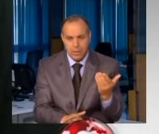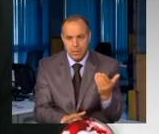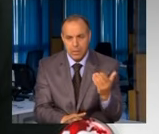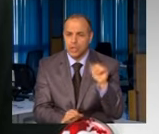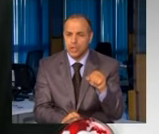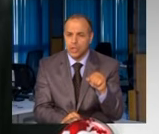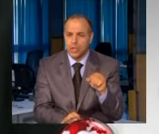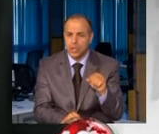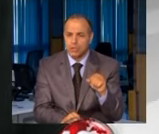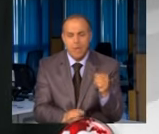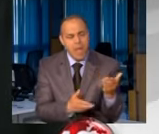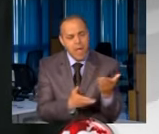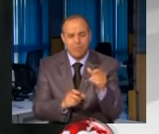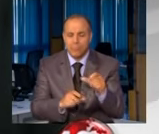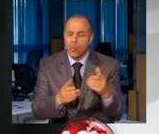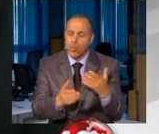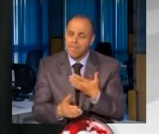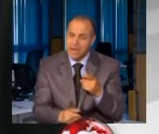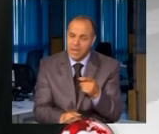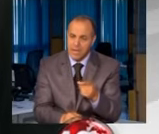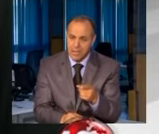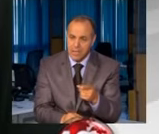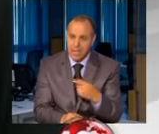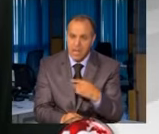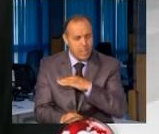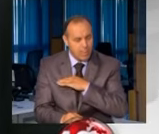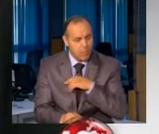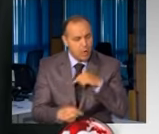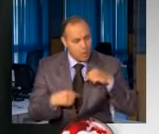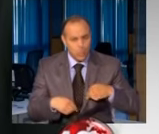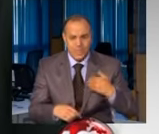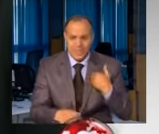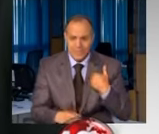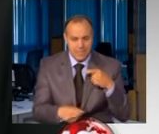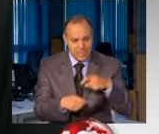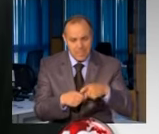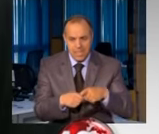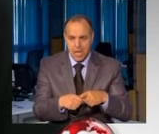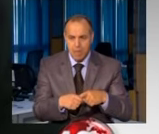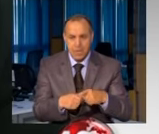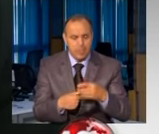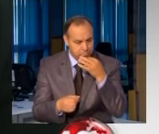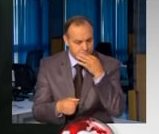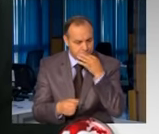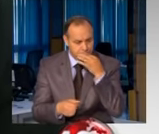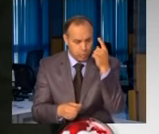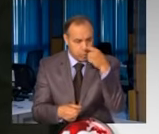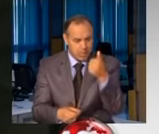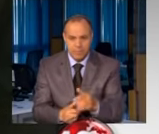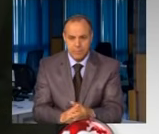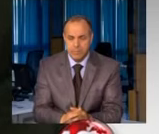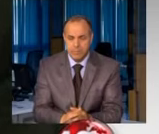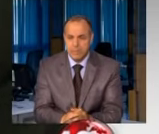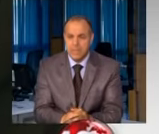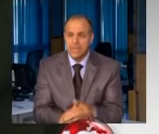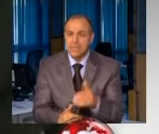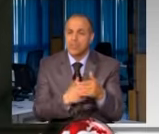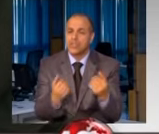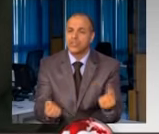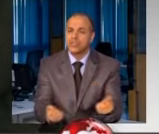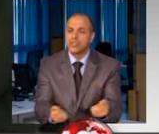نجم يرجع بالخير لأهالي جابس، اللي احنا من دورنا أنه نساهموا في أنه يتم استغلاله على أحسن وجه. تطوير